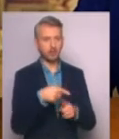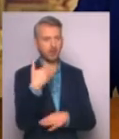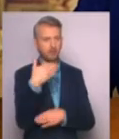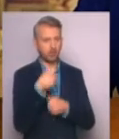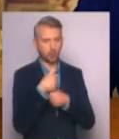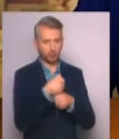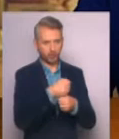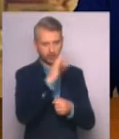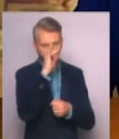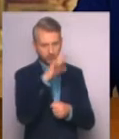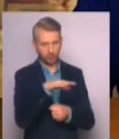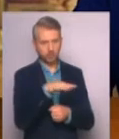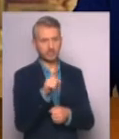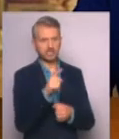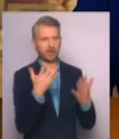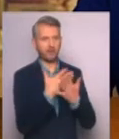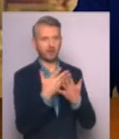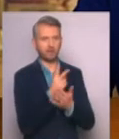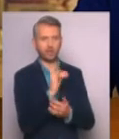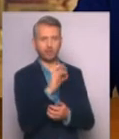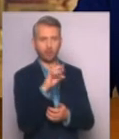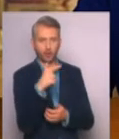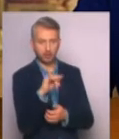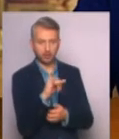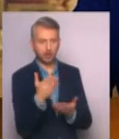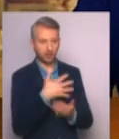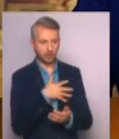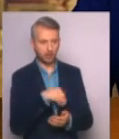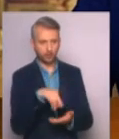відомий з фільму «Кіборги», який загинув так само в порту.